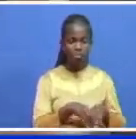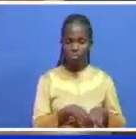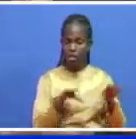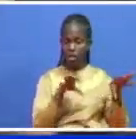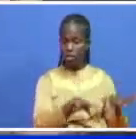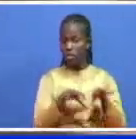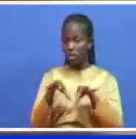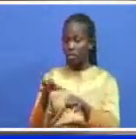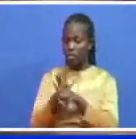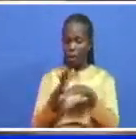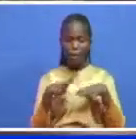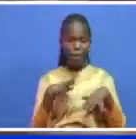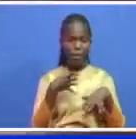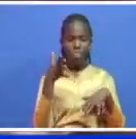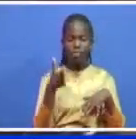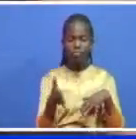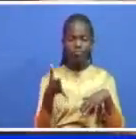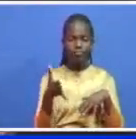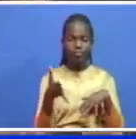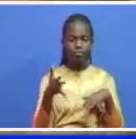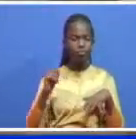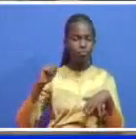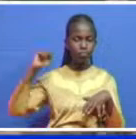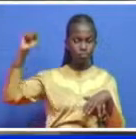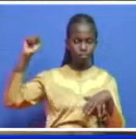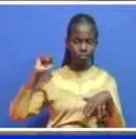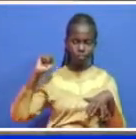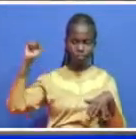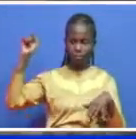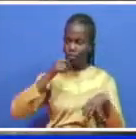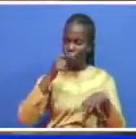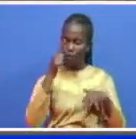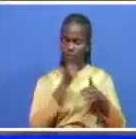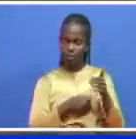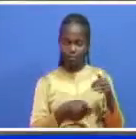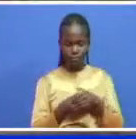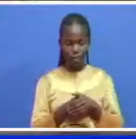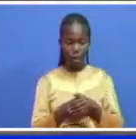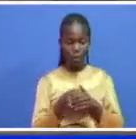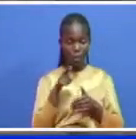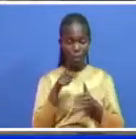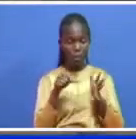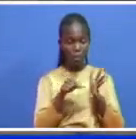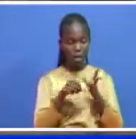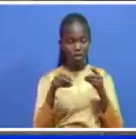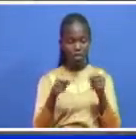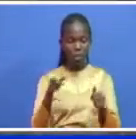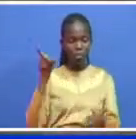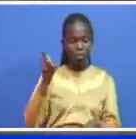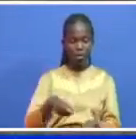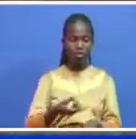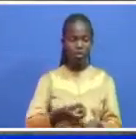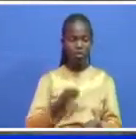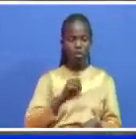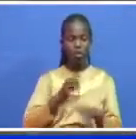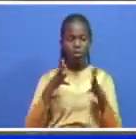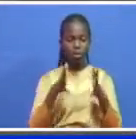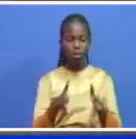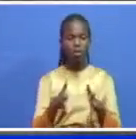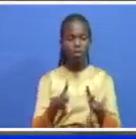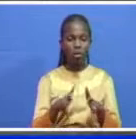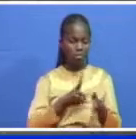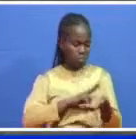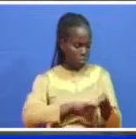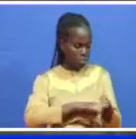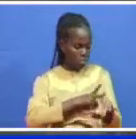Na naene ndi mavala mevikite kutuwa isi ya miatene na ni maweta kana kumina dhina unonginya mwene ya kavikia na kosa ilonu na kuingi